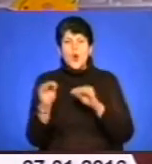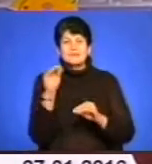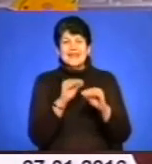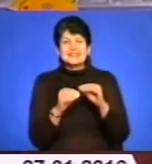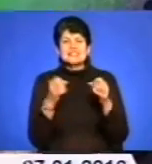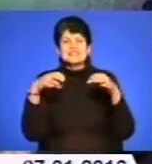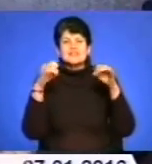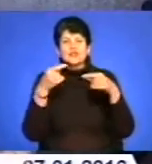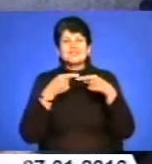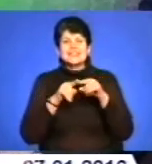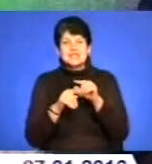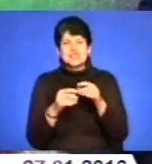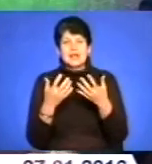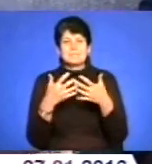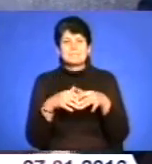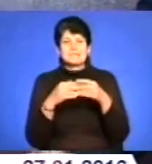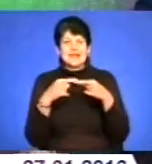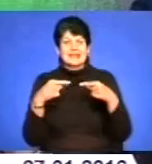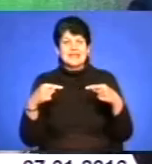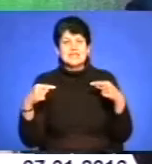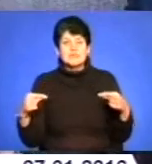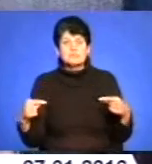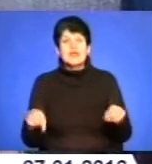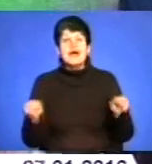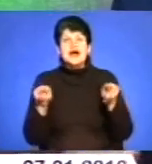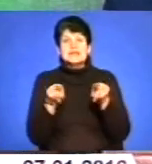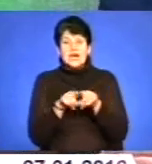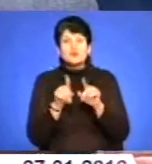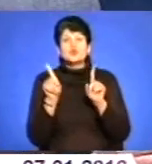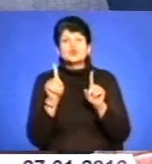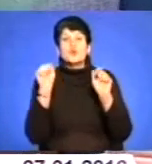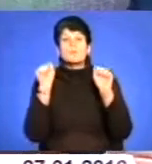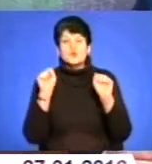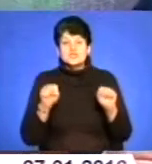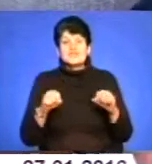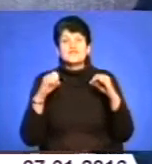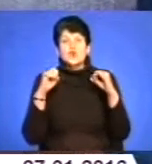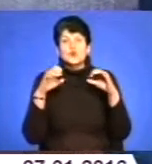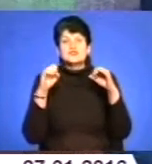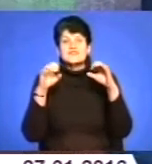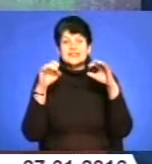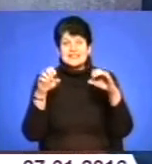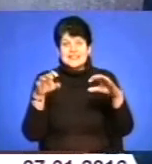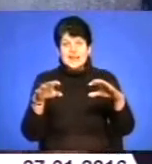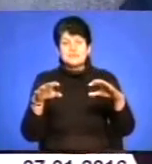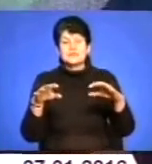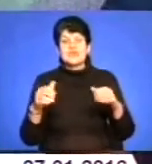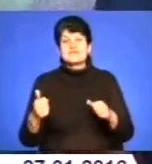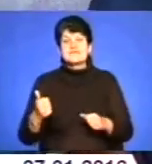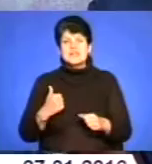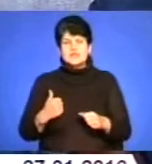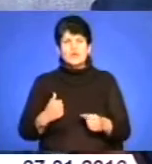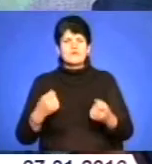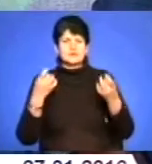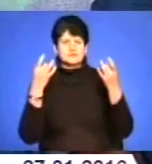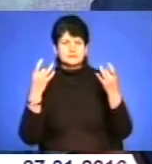приладів, а також щодо можливості освітлення військових і